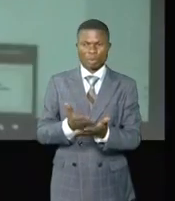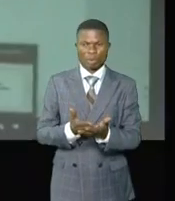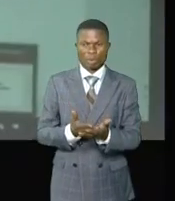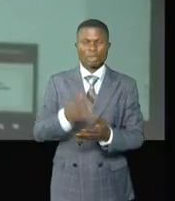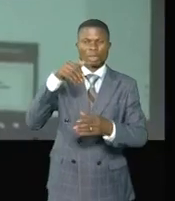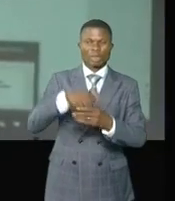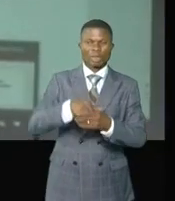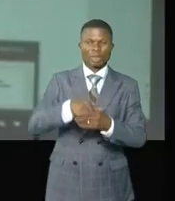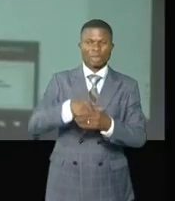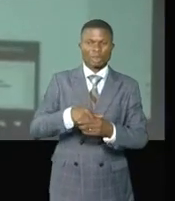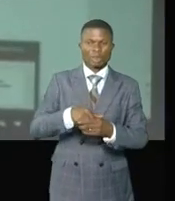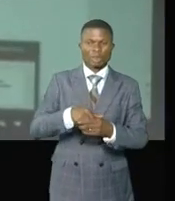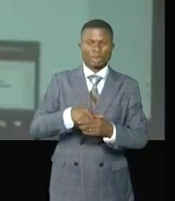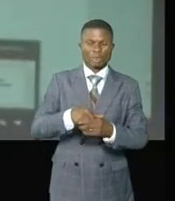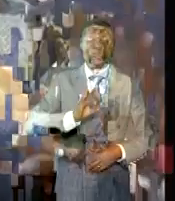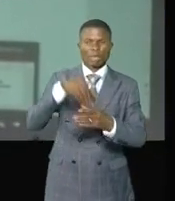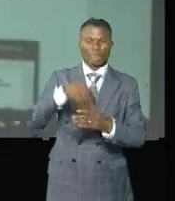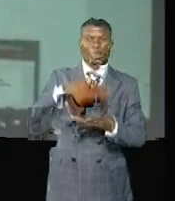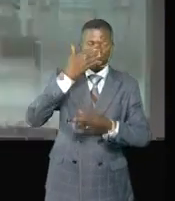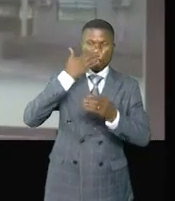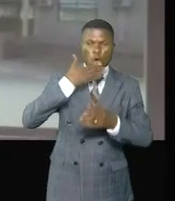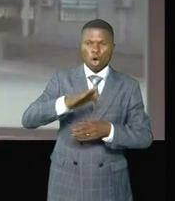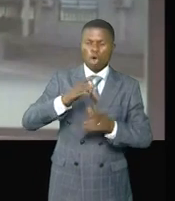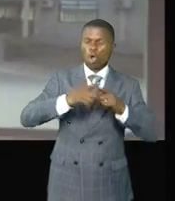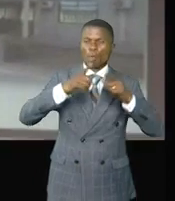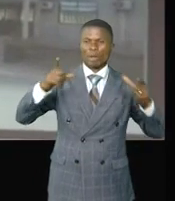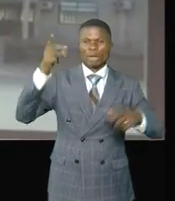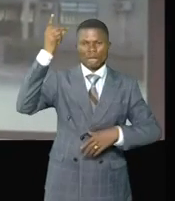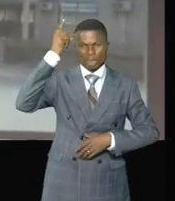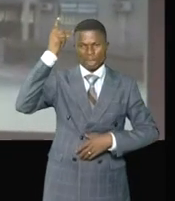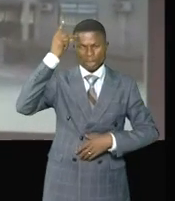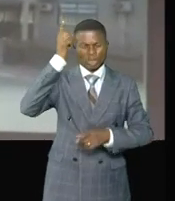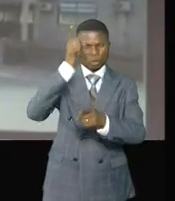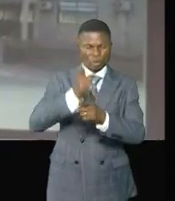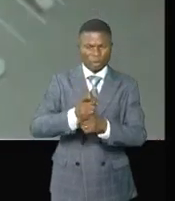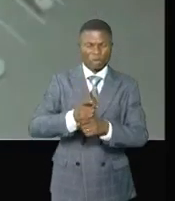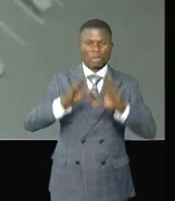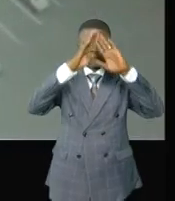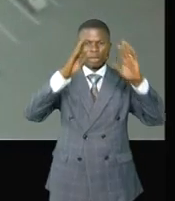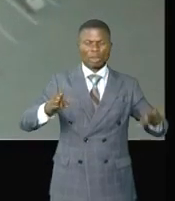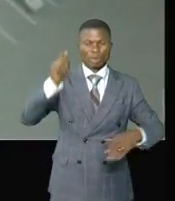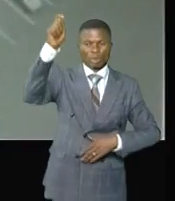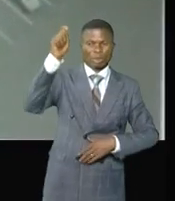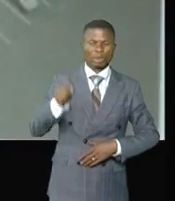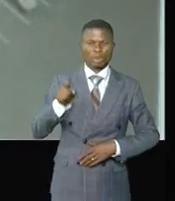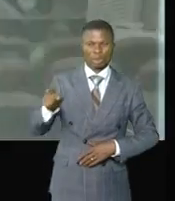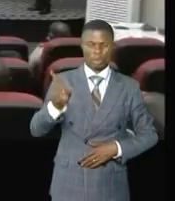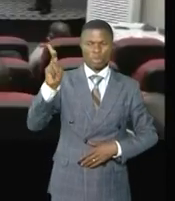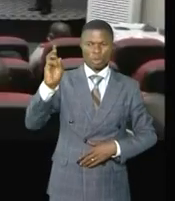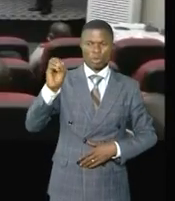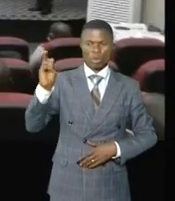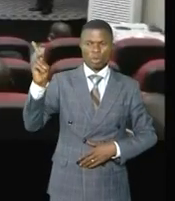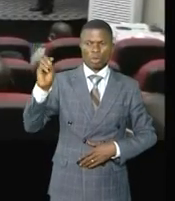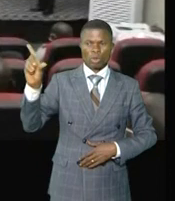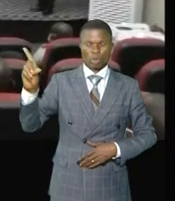la co-création de Grand Brûlé à Kinshasa, précisément au camp colonel Kokolo. Ce vœu du président va